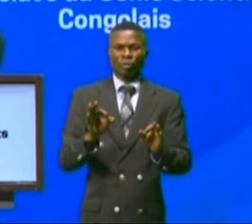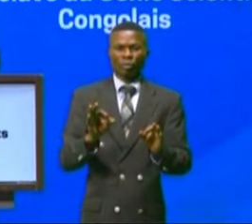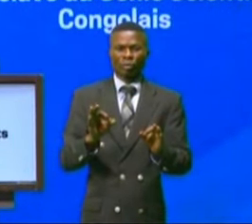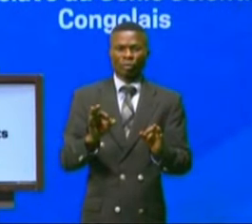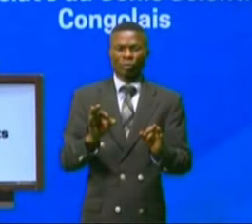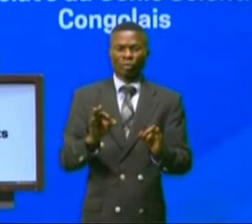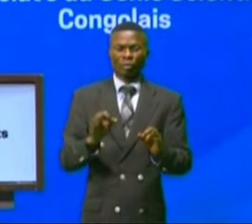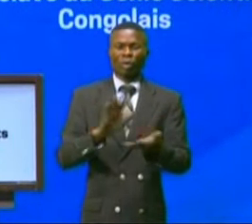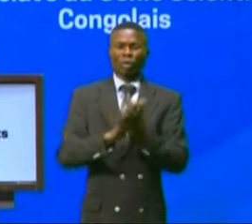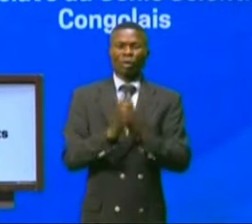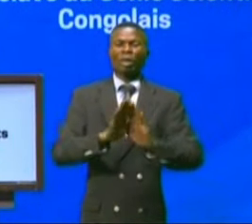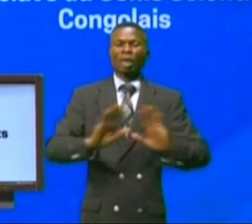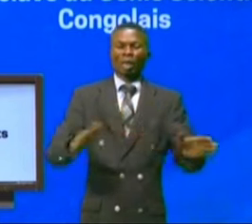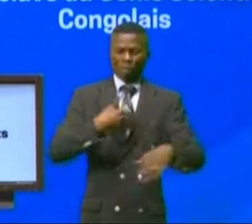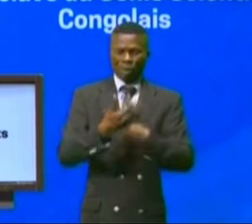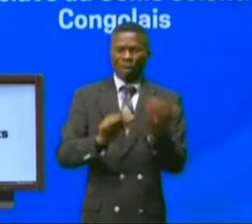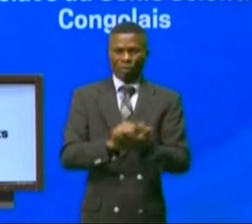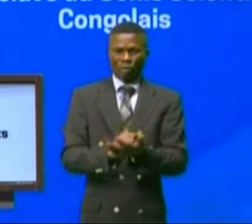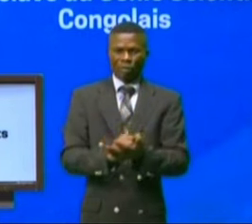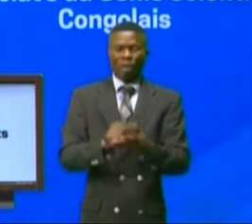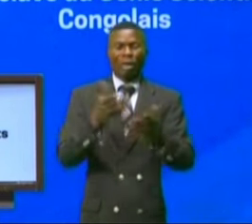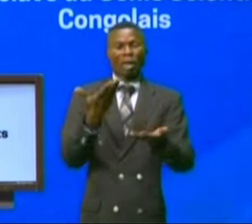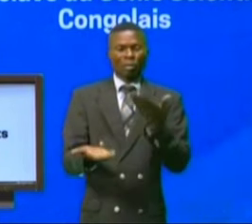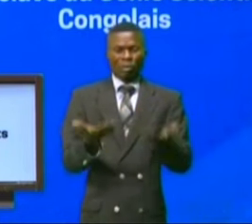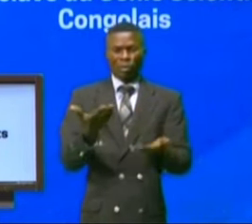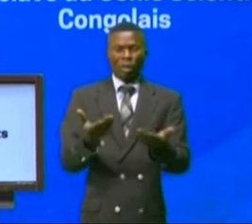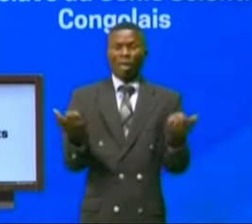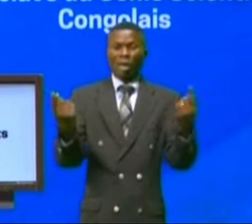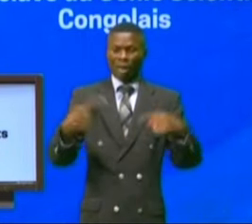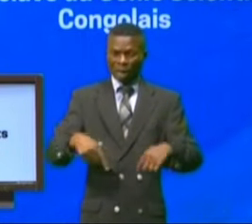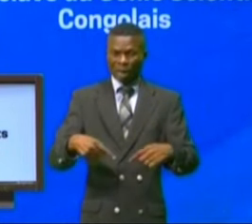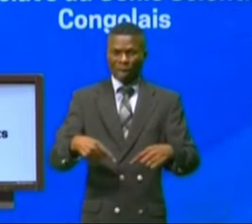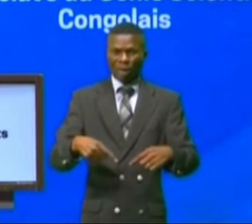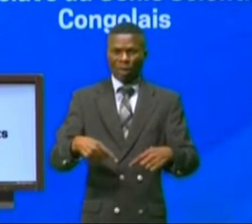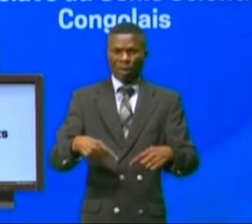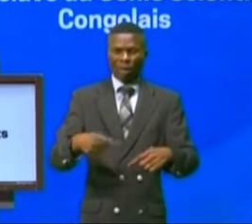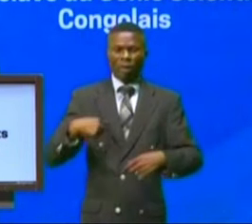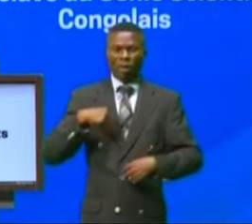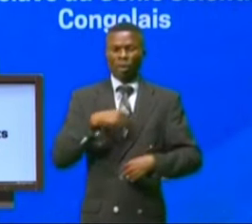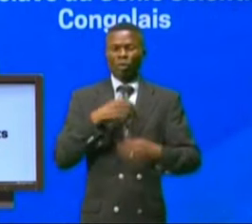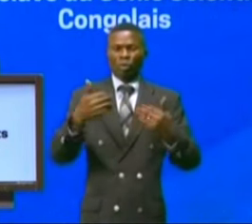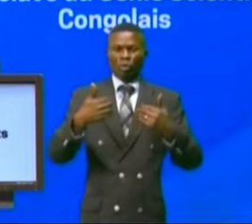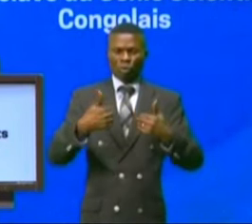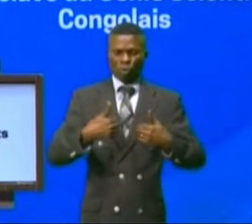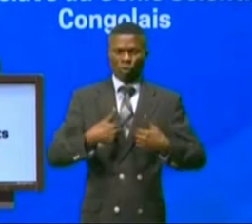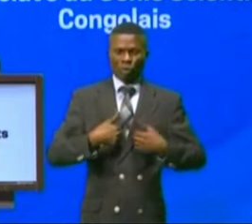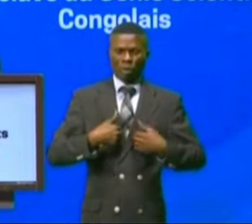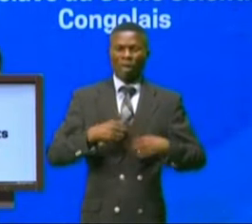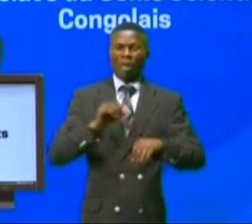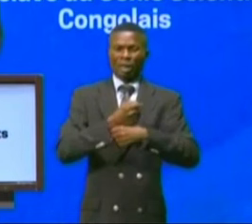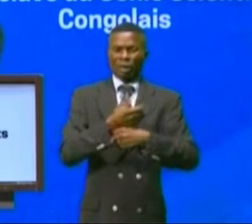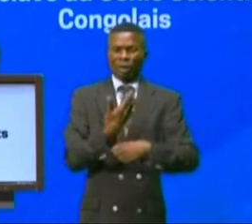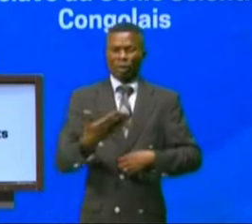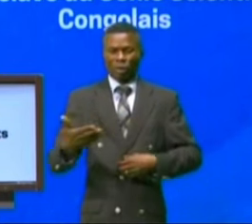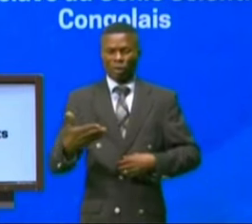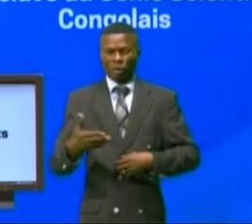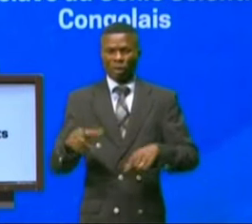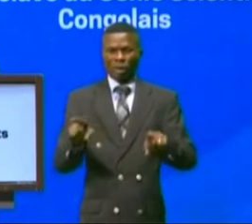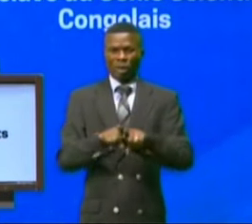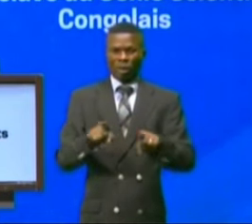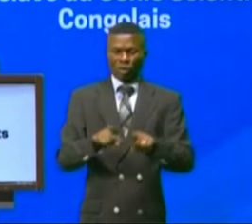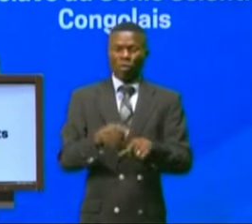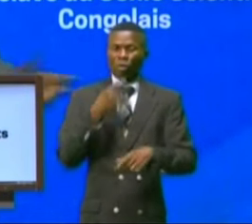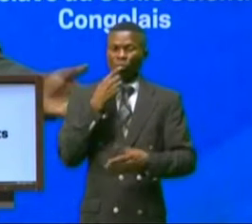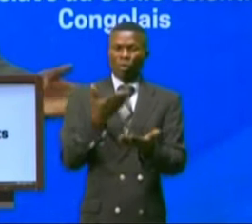la capacitation à faire. Et même des fois, lorsqu'on on a inventé, comme le pulsaire, je l'ai dit